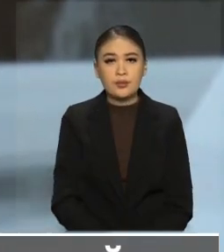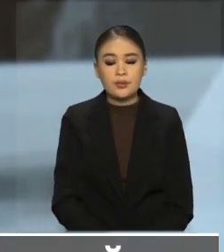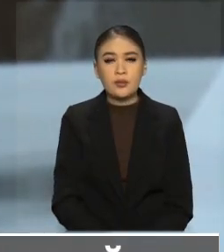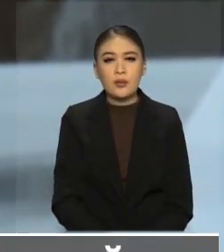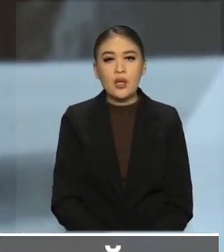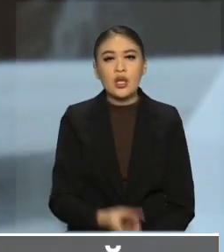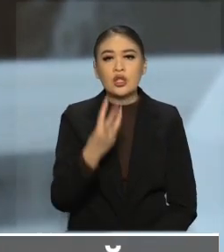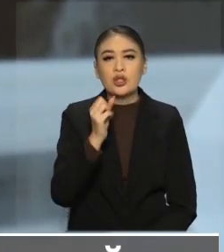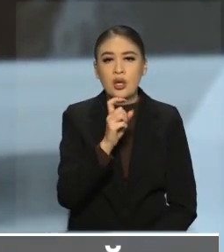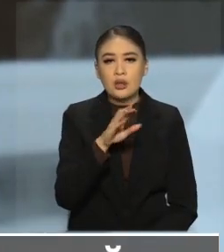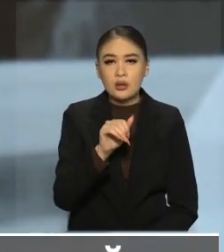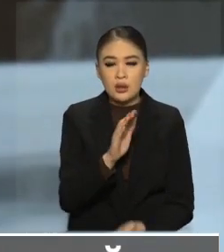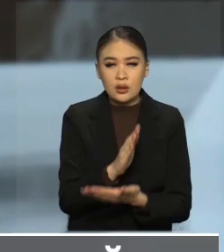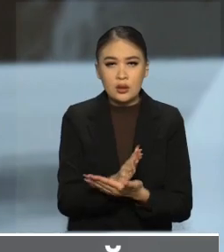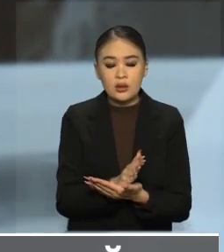шахталары бар.